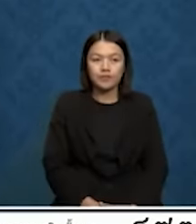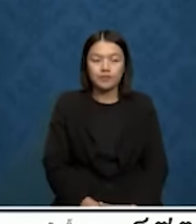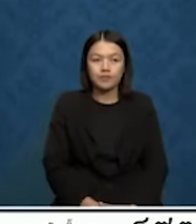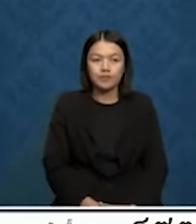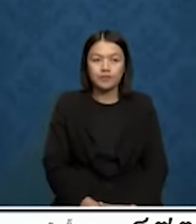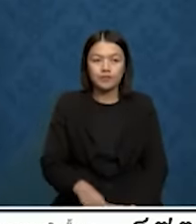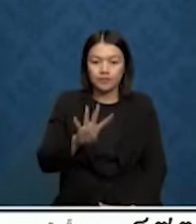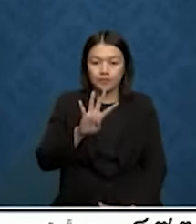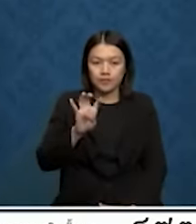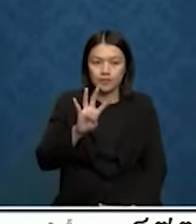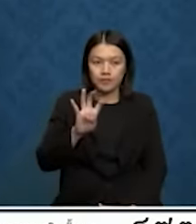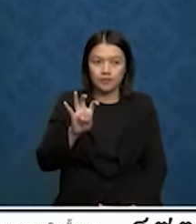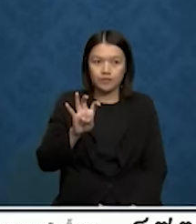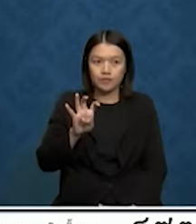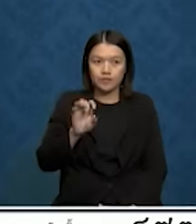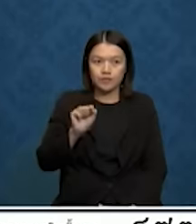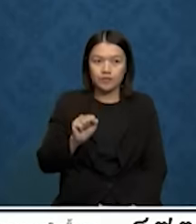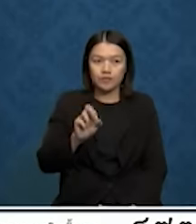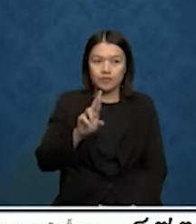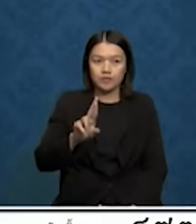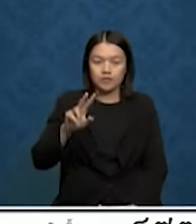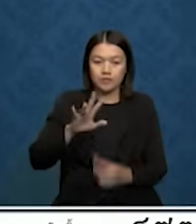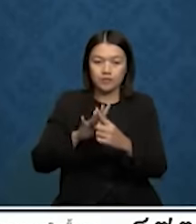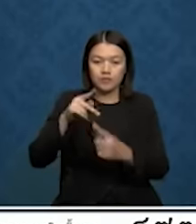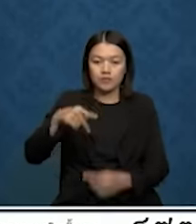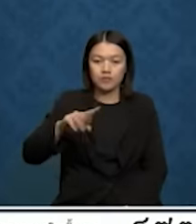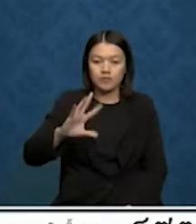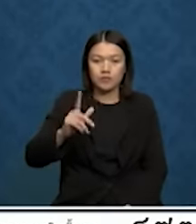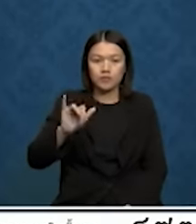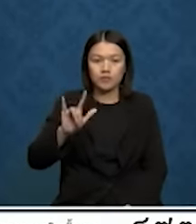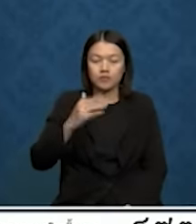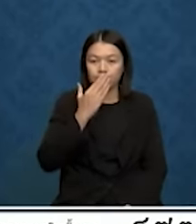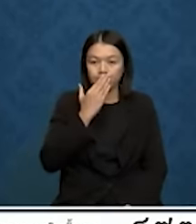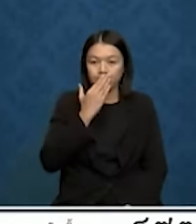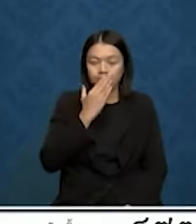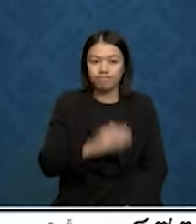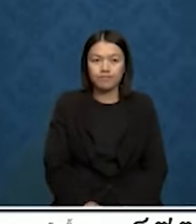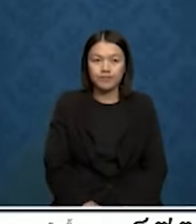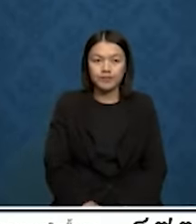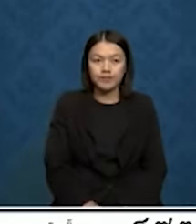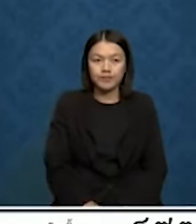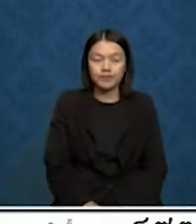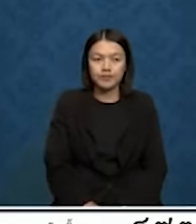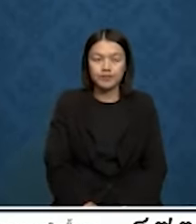400นายสันเพชรบุญญามณี งดออกเสียงครับ